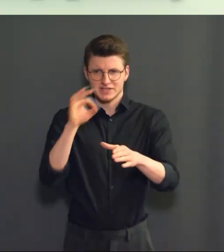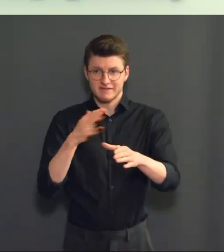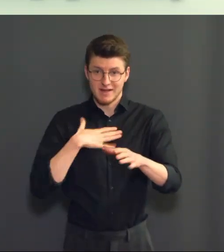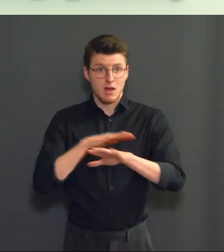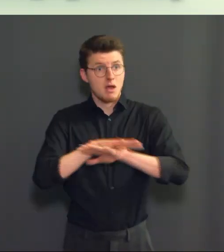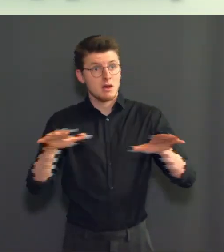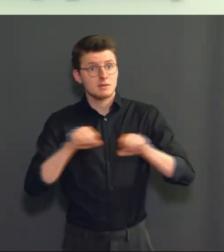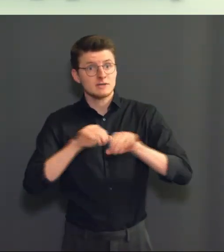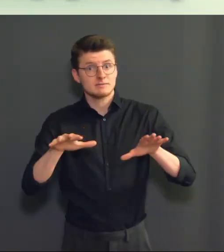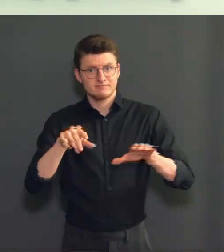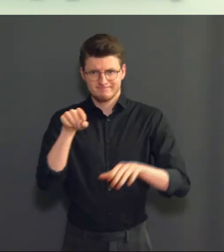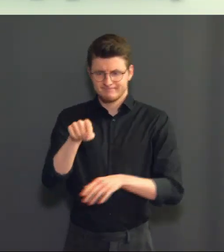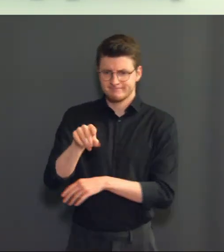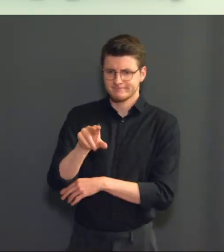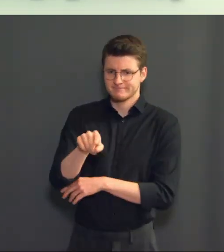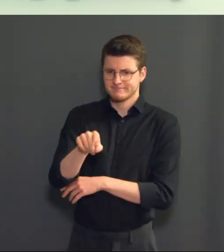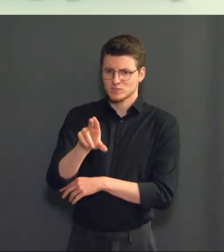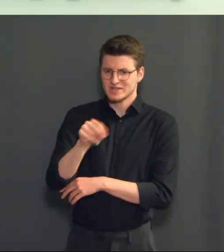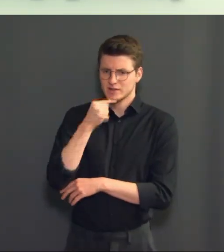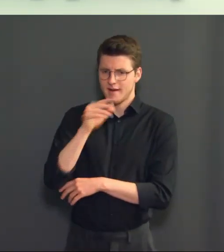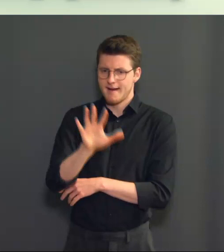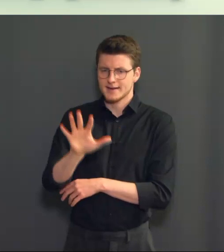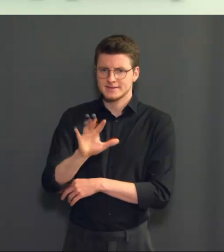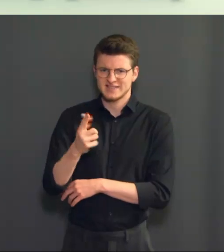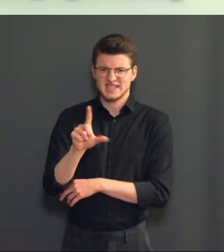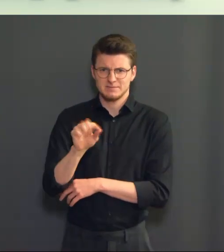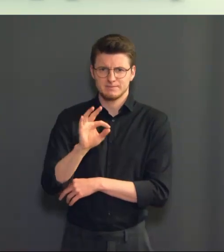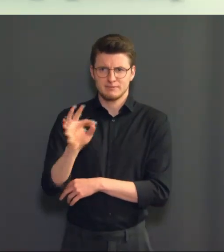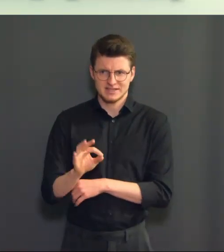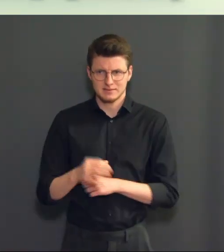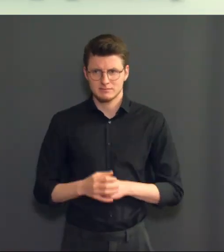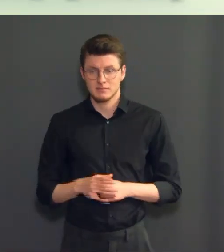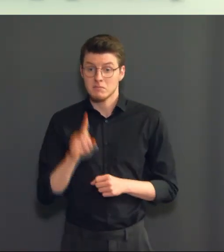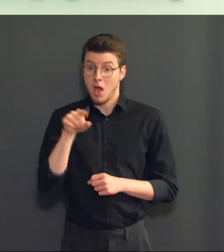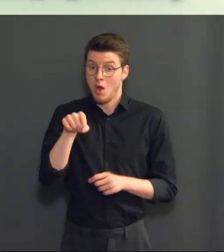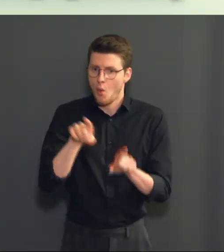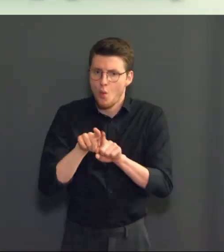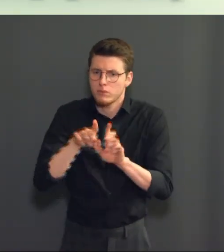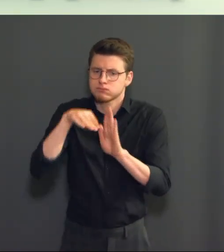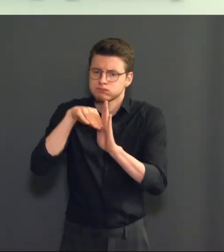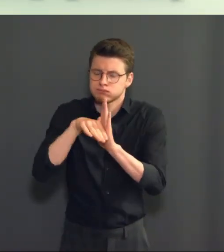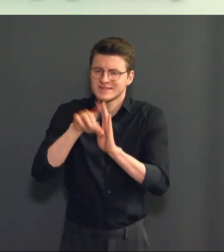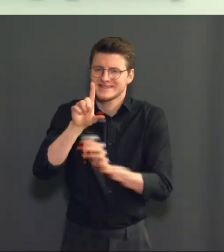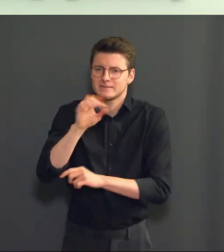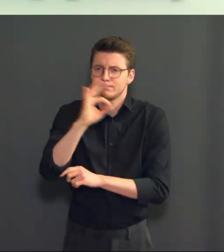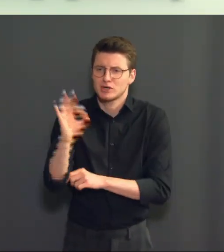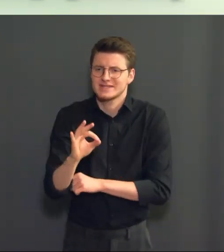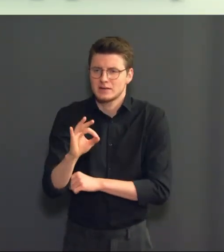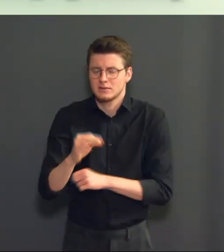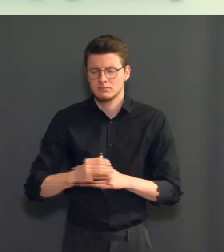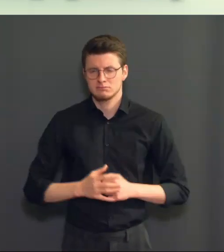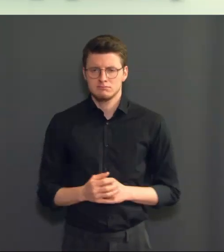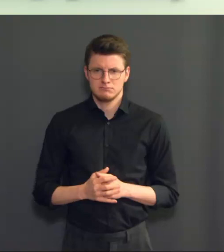besmettingen. De daling is hier ook het minst uitgesproken over alle leeftijden, namelijk min